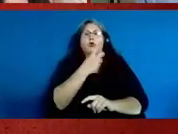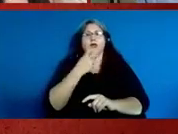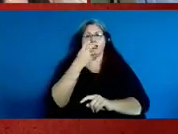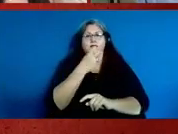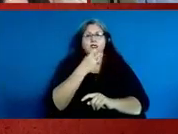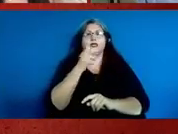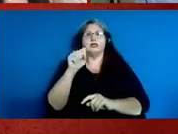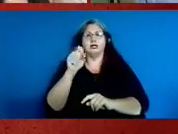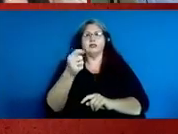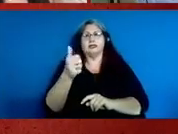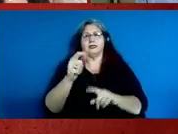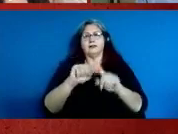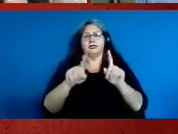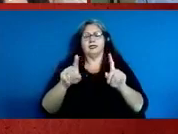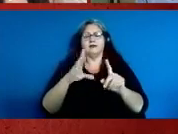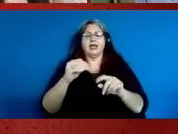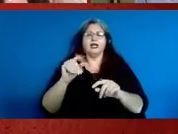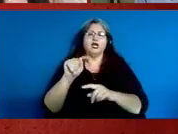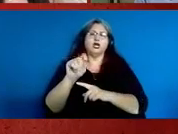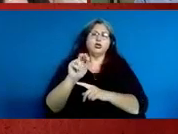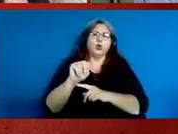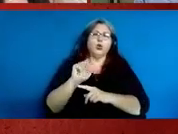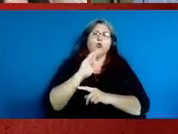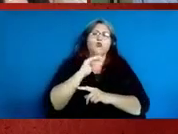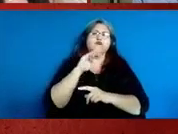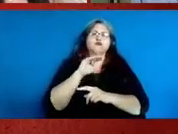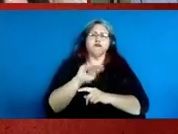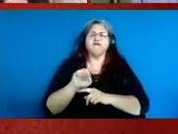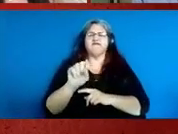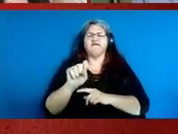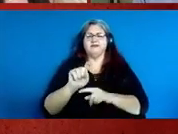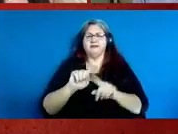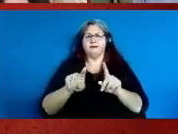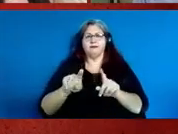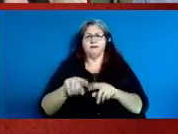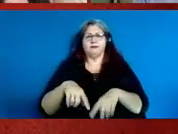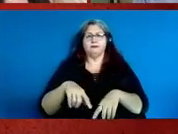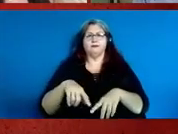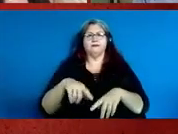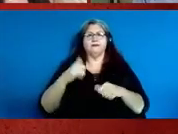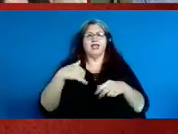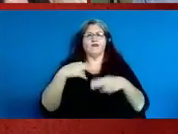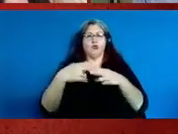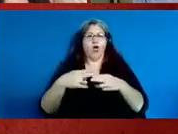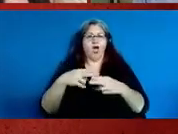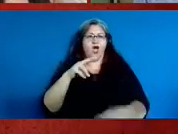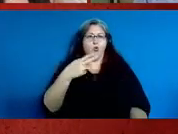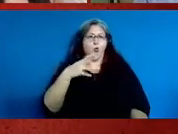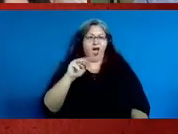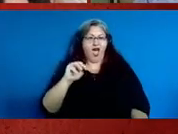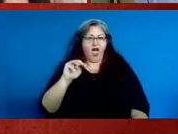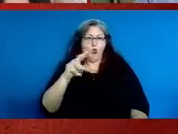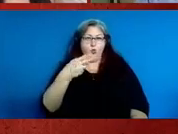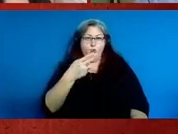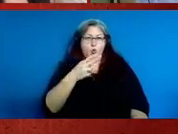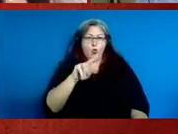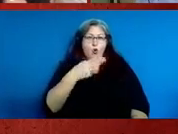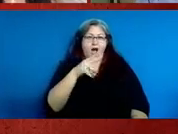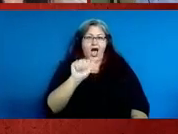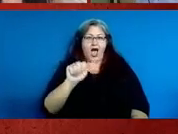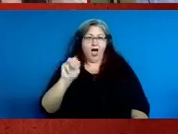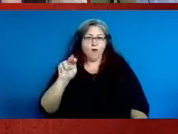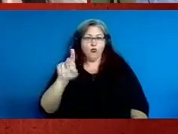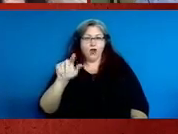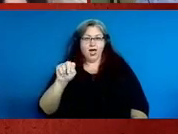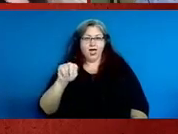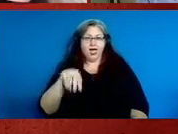and tones and yeah. But now we have to call it Hua Mulan. Is that it or not? 普